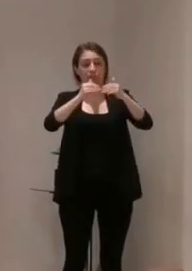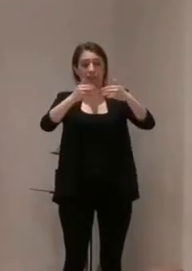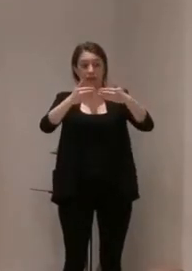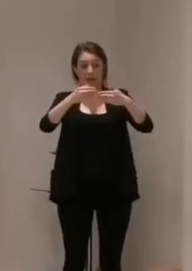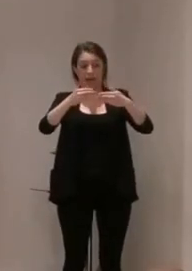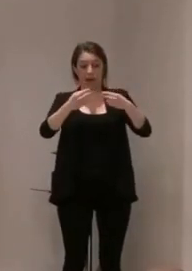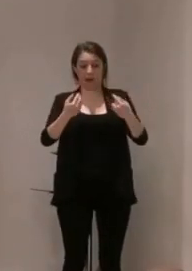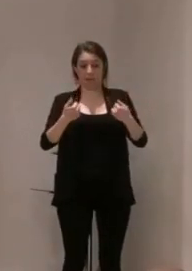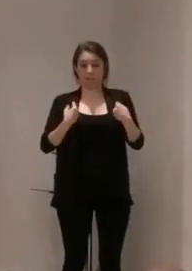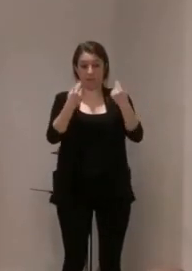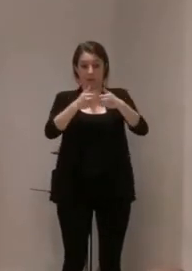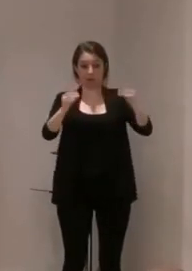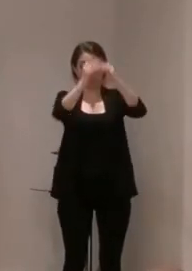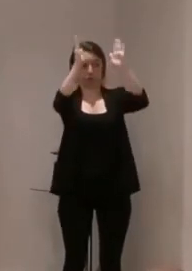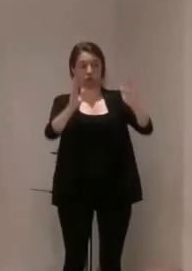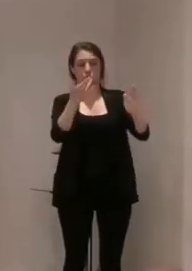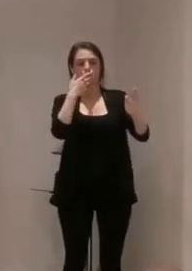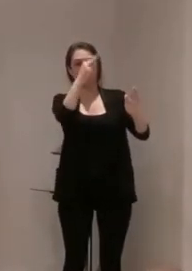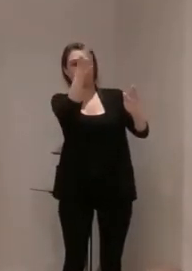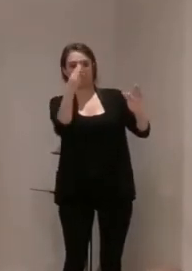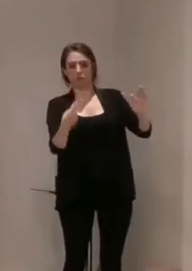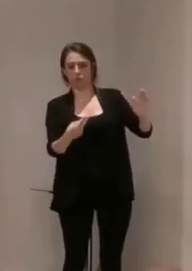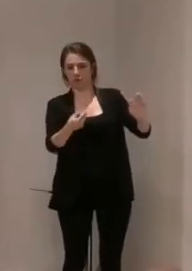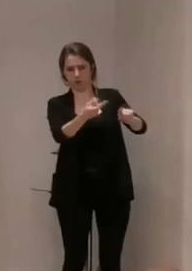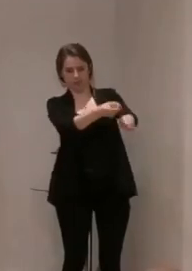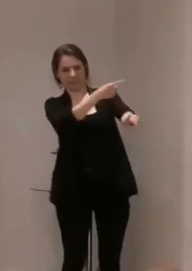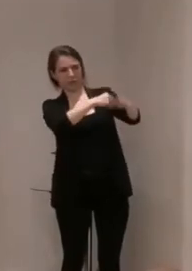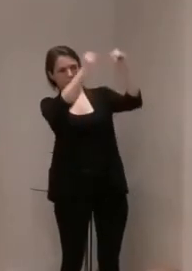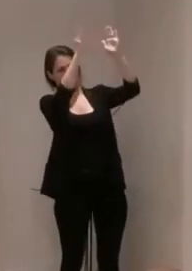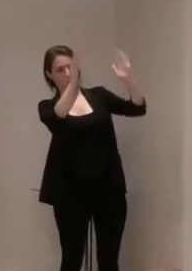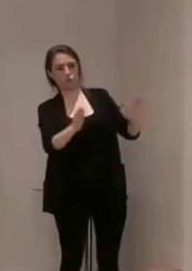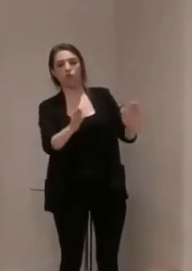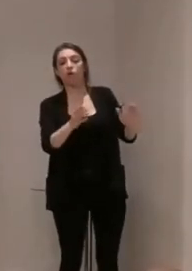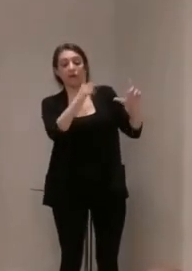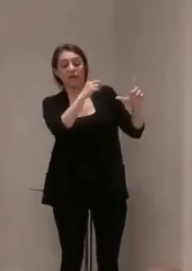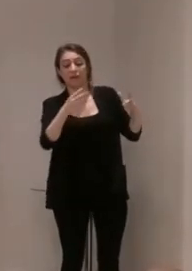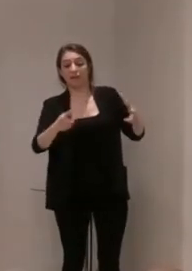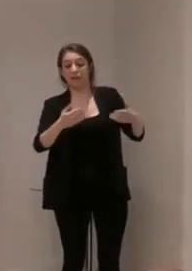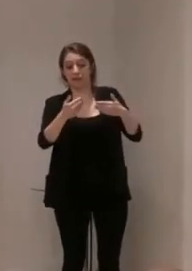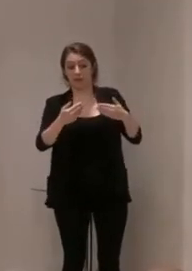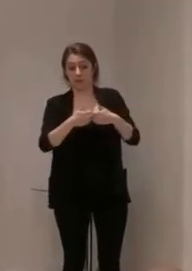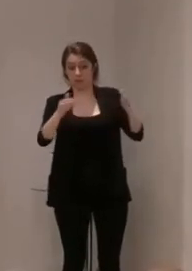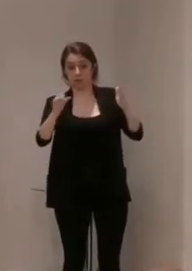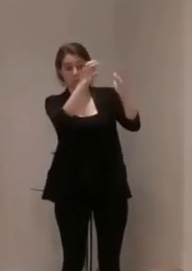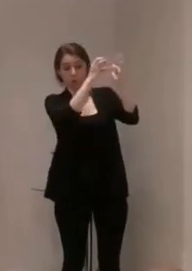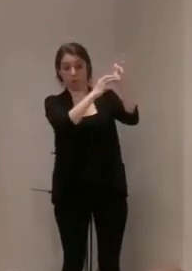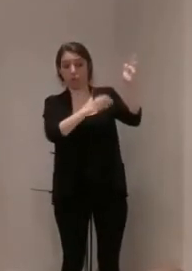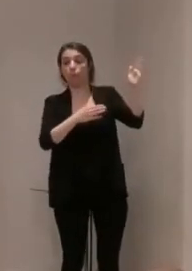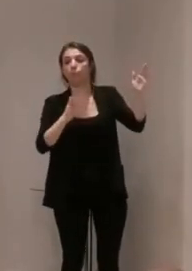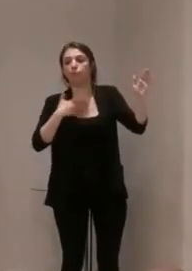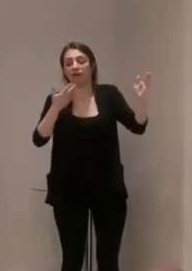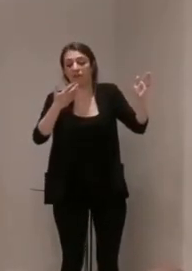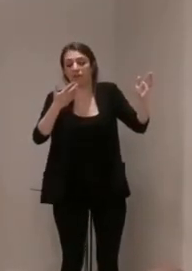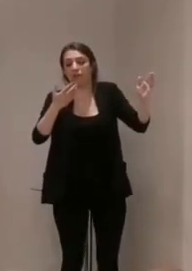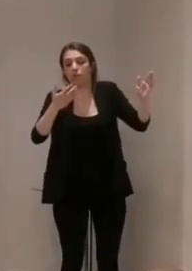Torres. Hi ha fotografies de la inauguració de l'edifici i potser encara sí que és bo. Però l'escana encara potser és bo.